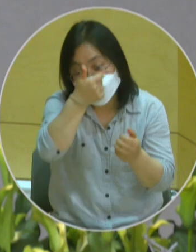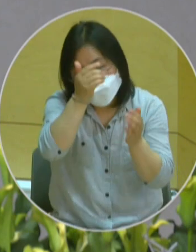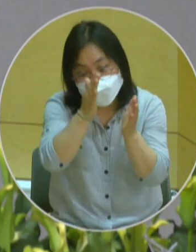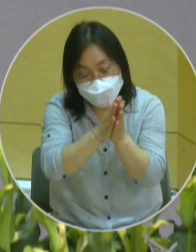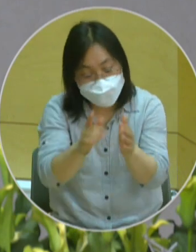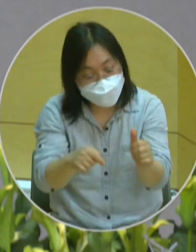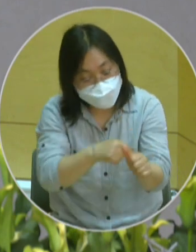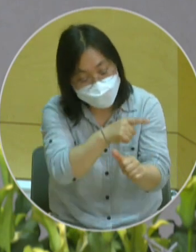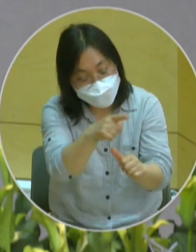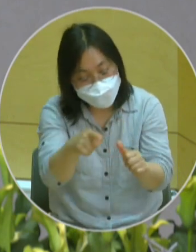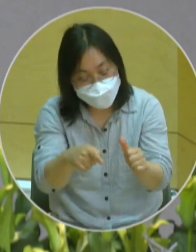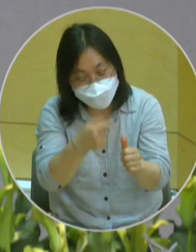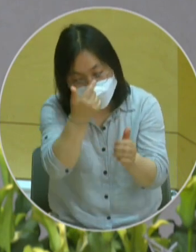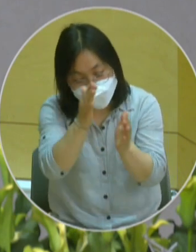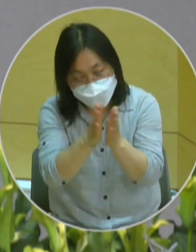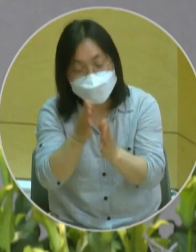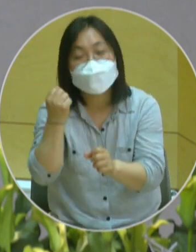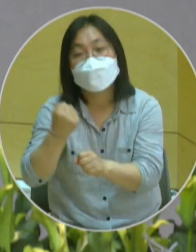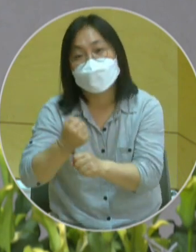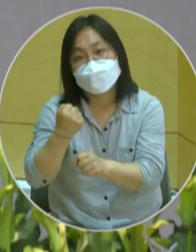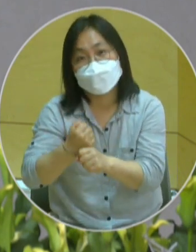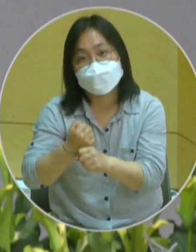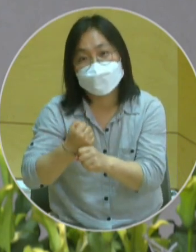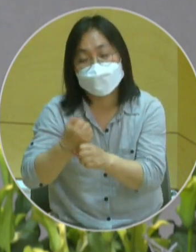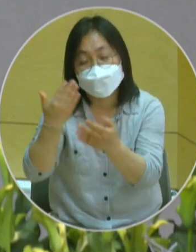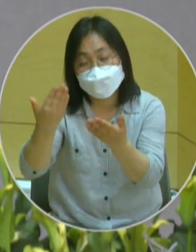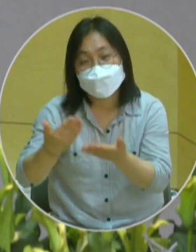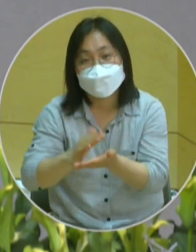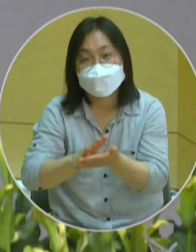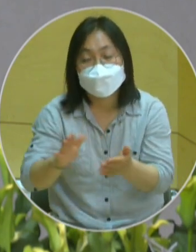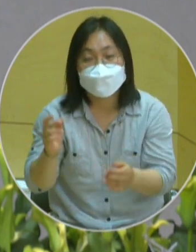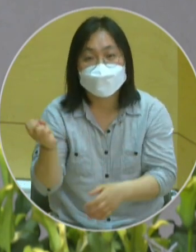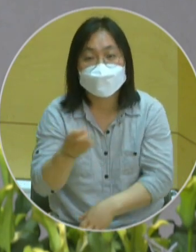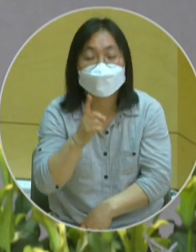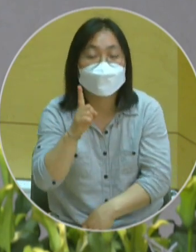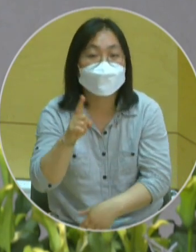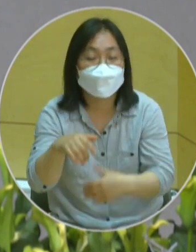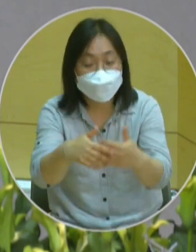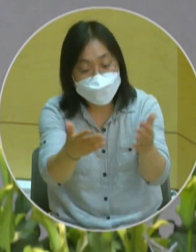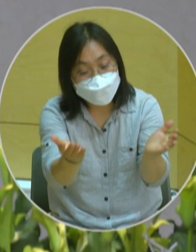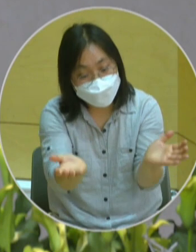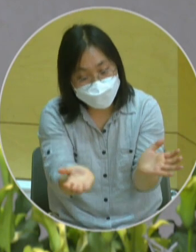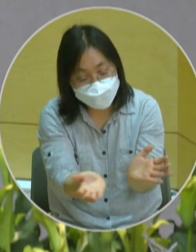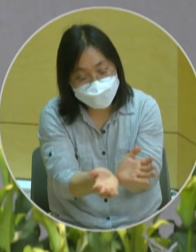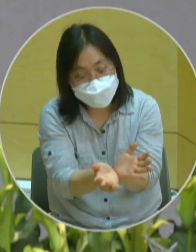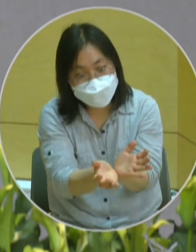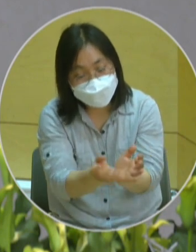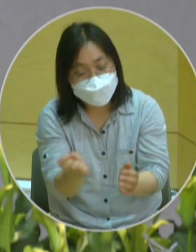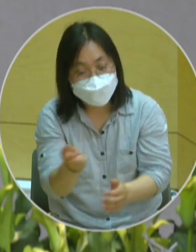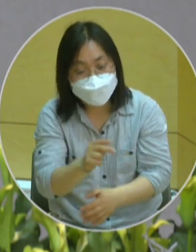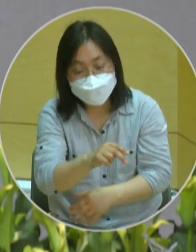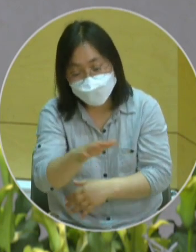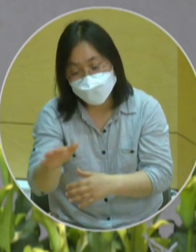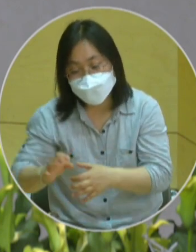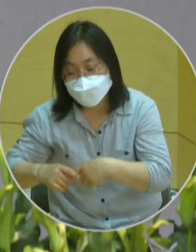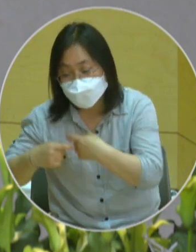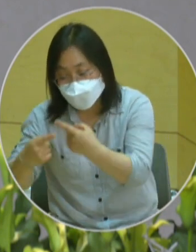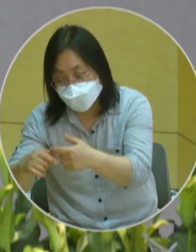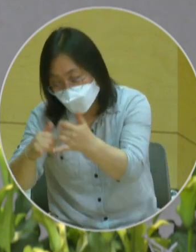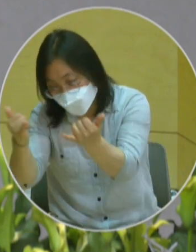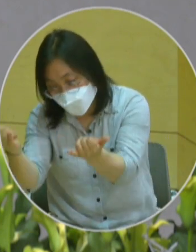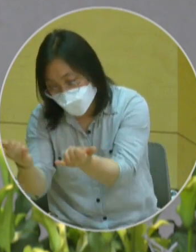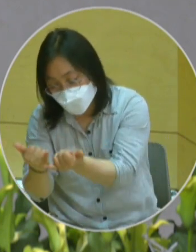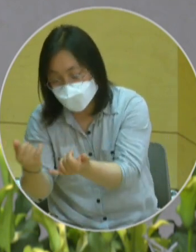기도할 환경과 기도하게 만듭니다. 또 하나, 공동체와 또 우리가 속한 이 세상을